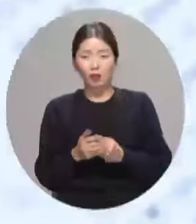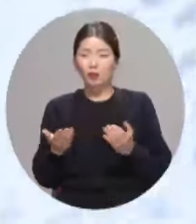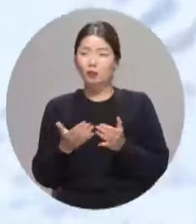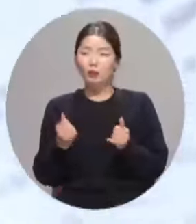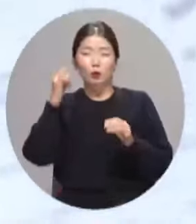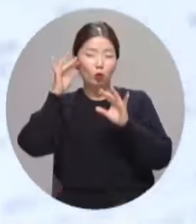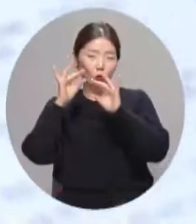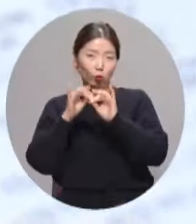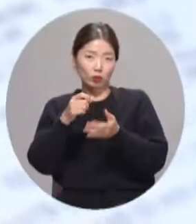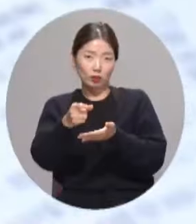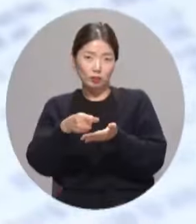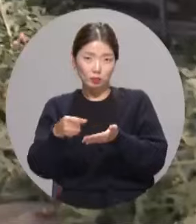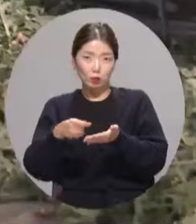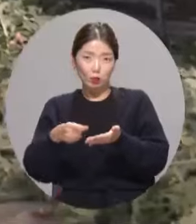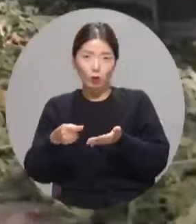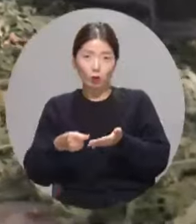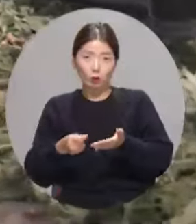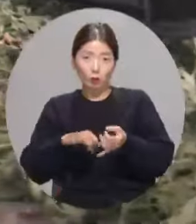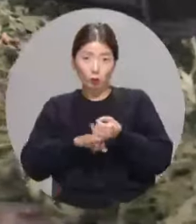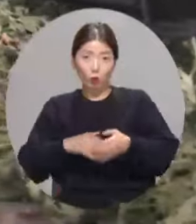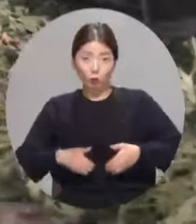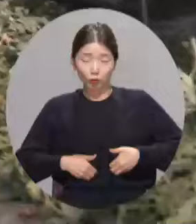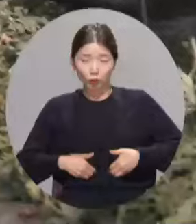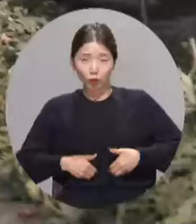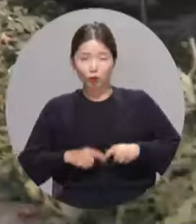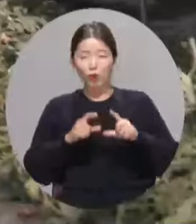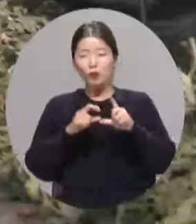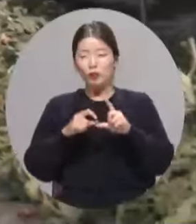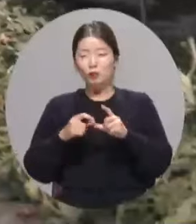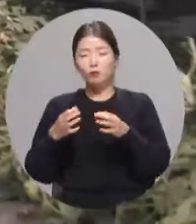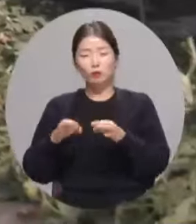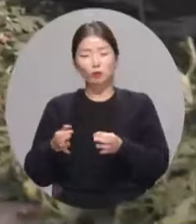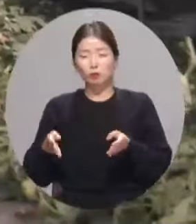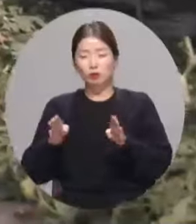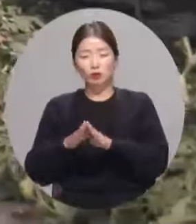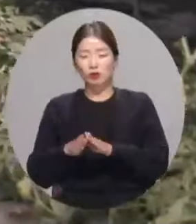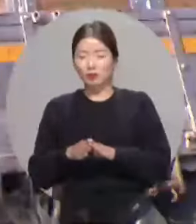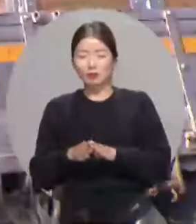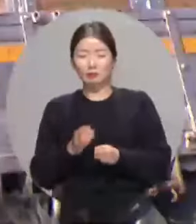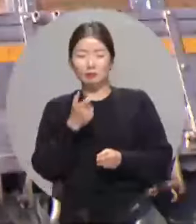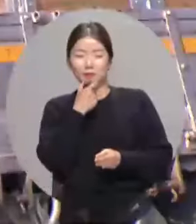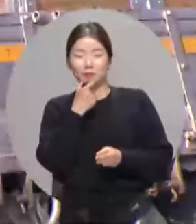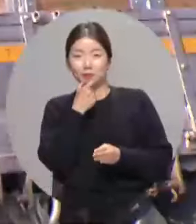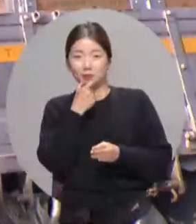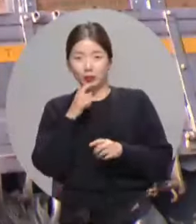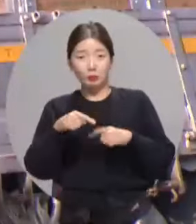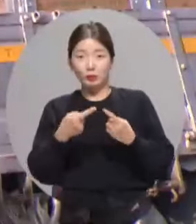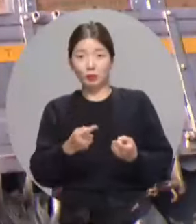노동자들의 동의 서명을 일일이 구해야 하고 일부 금융기관이 협약에 난색을 표하며